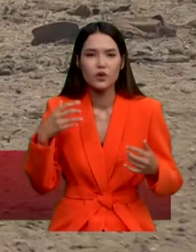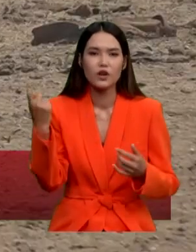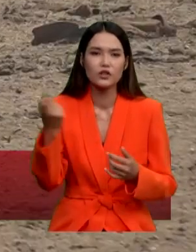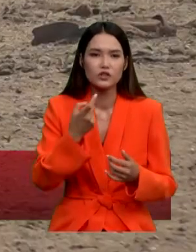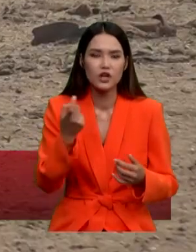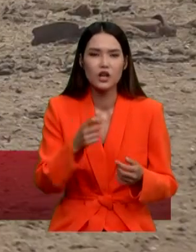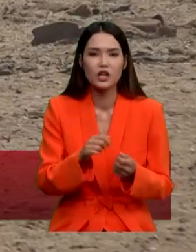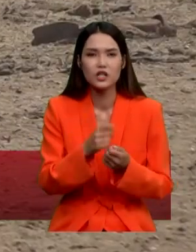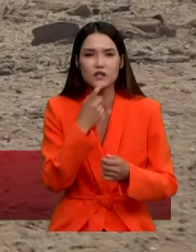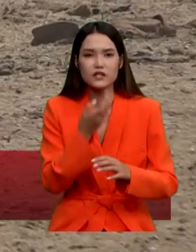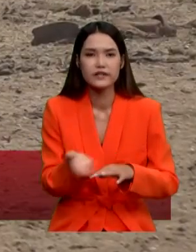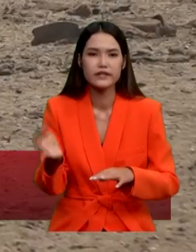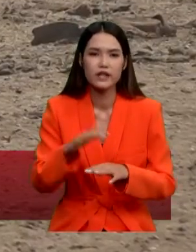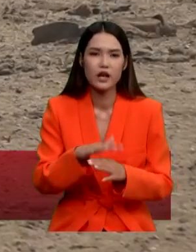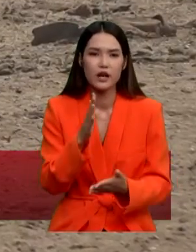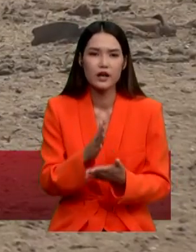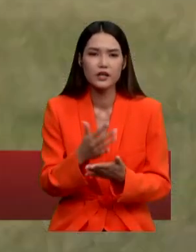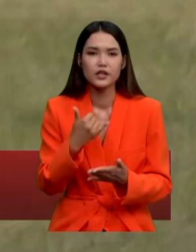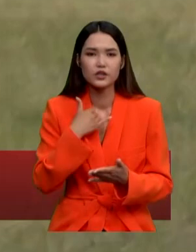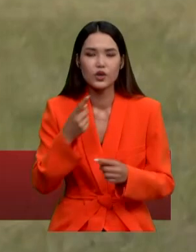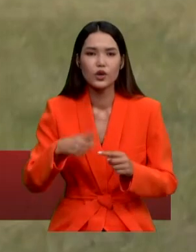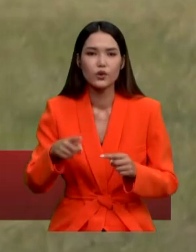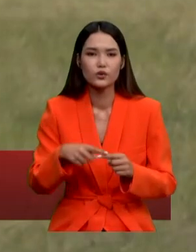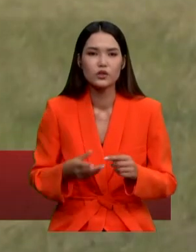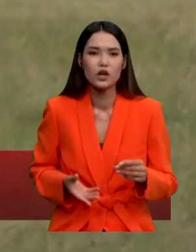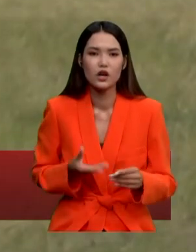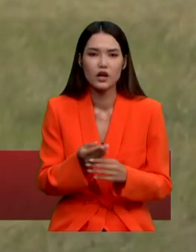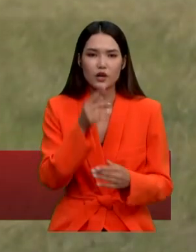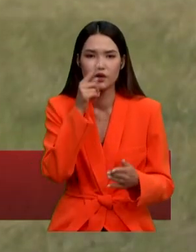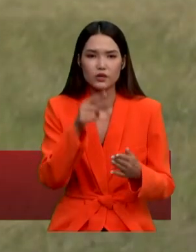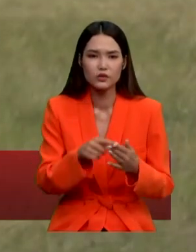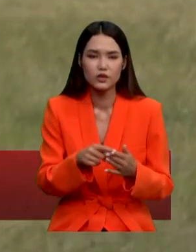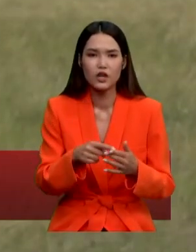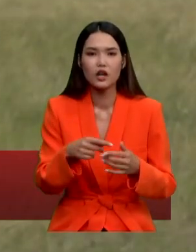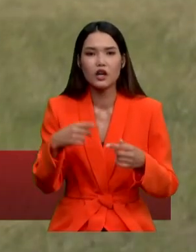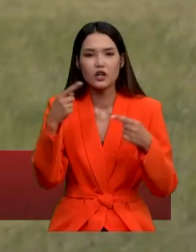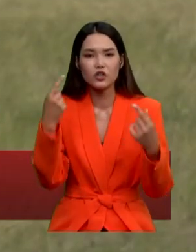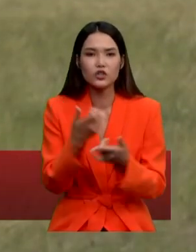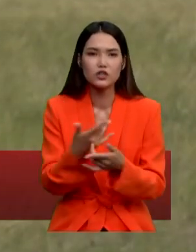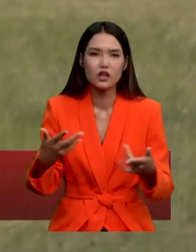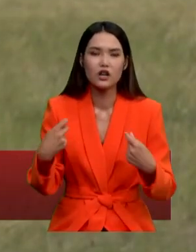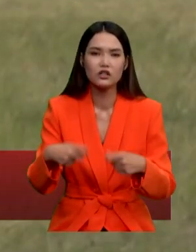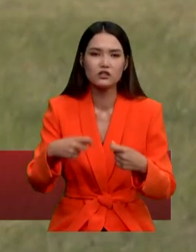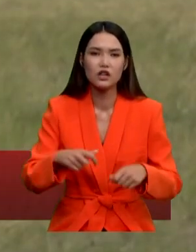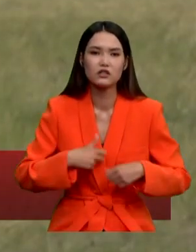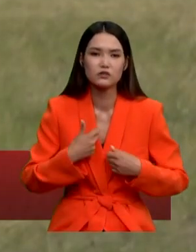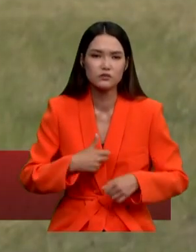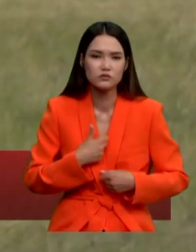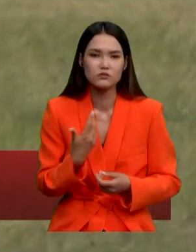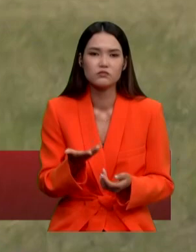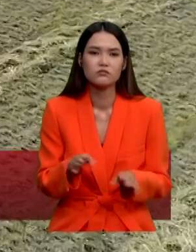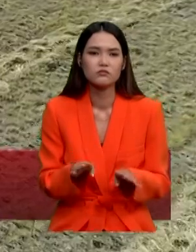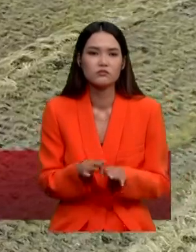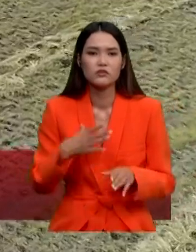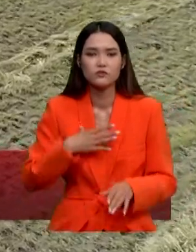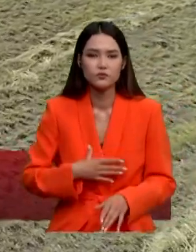енді осындай қиындық көріп жатыр. Біз міне бір жуырда 600 бастай ешкі төлім сатып жатырмыз. Айтуға да